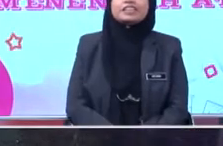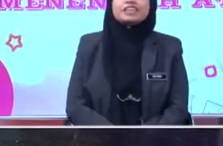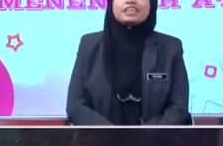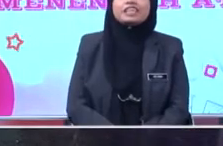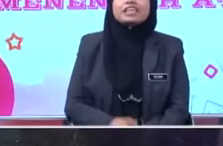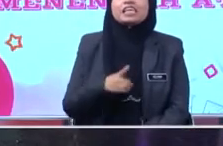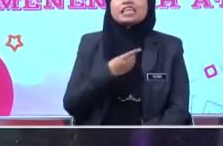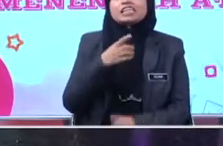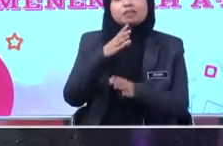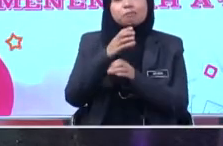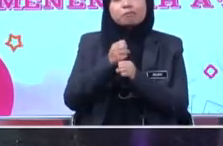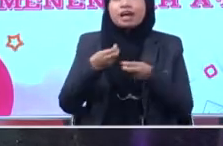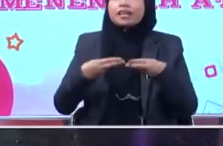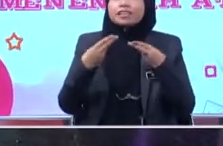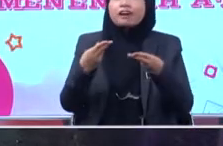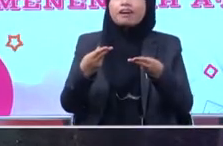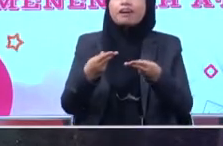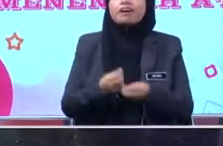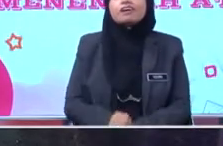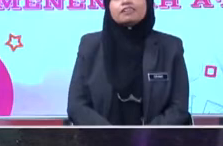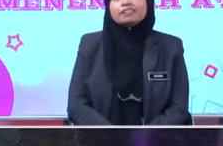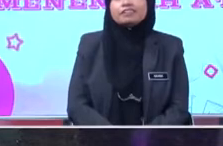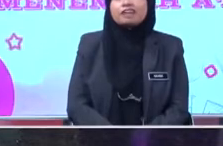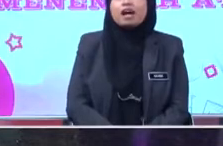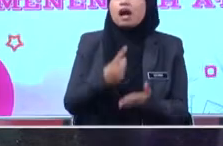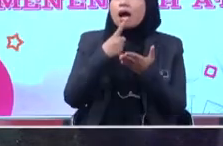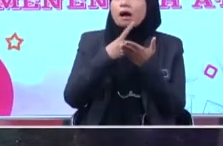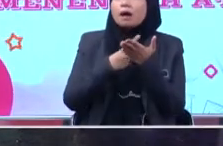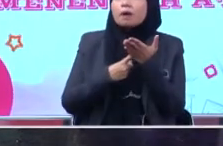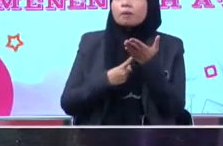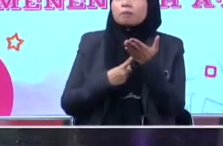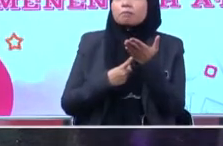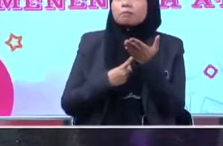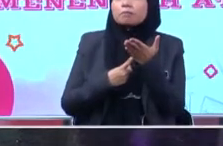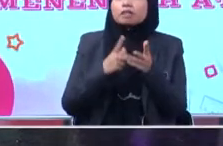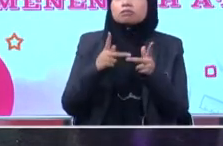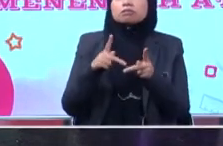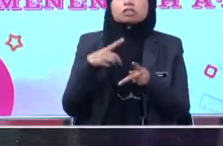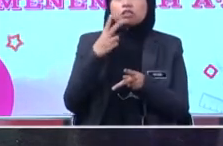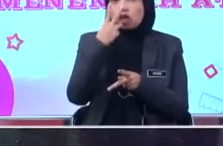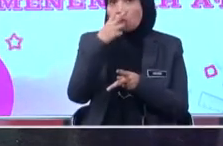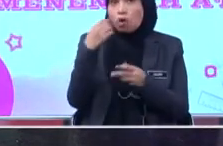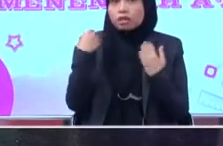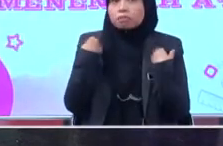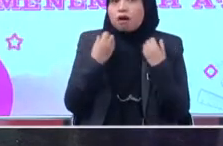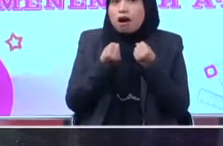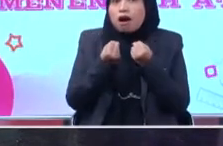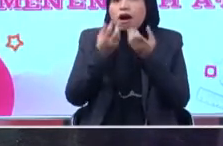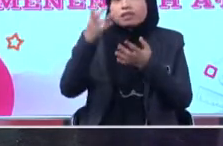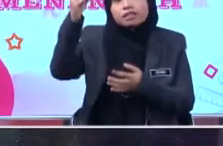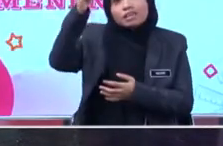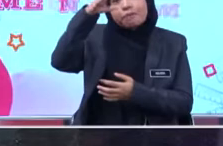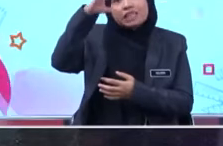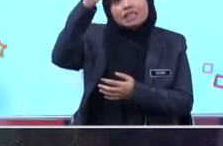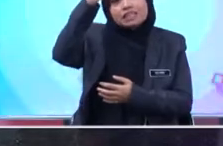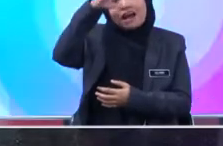wow oke Apuy kalau tengok ke depannya ada banyak bintang berpose dapat